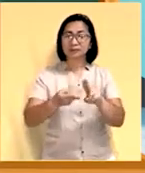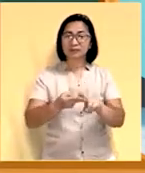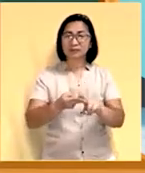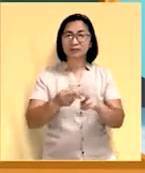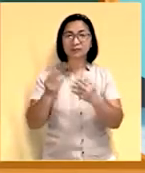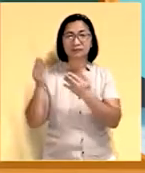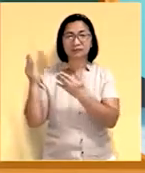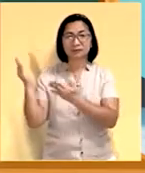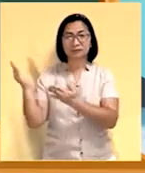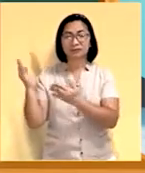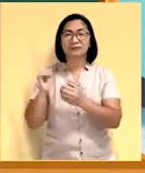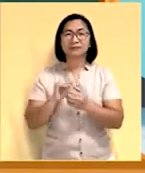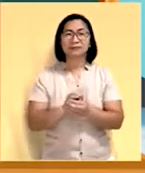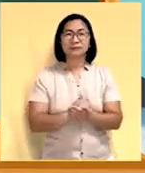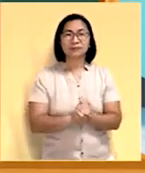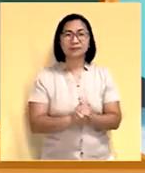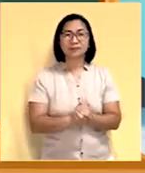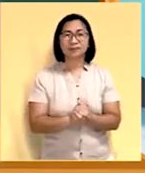ito.